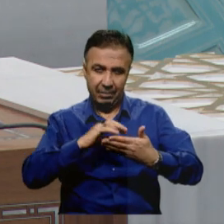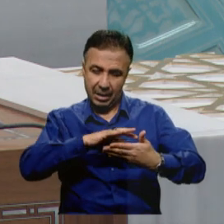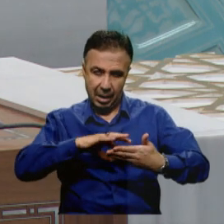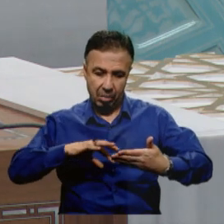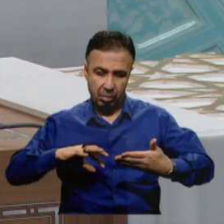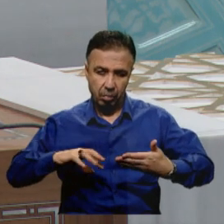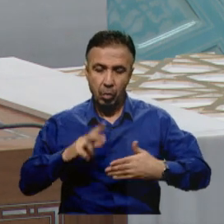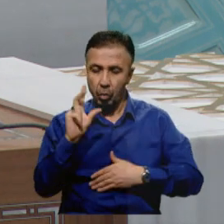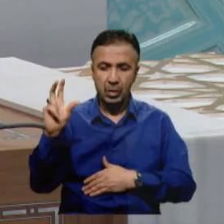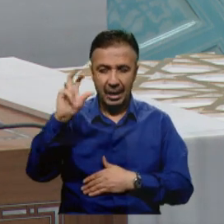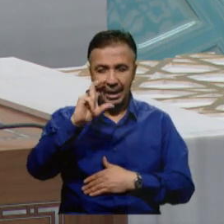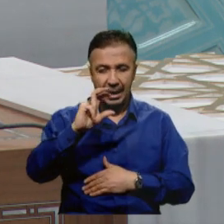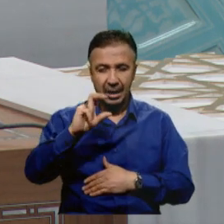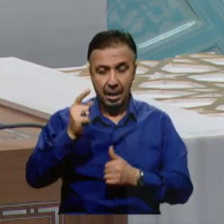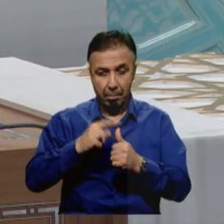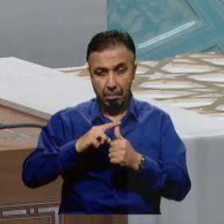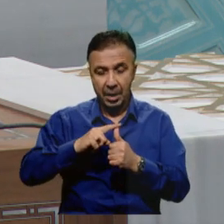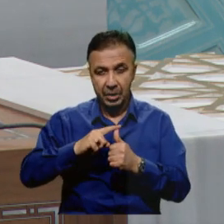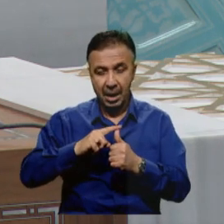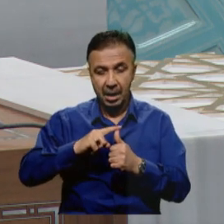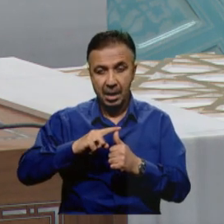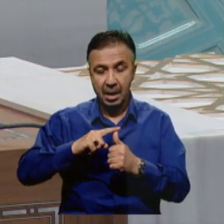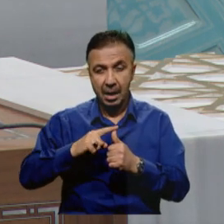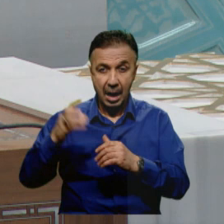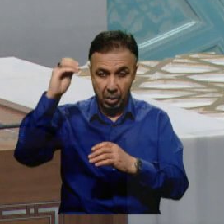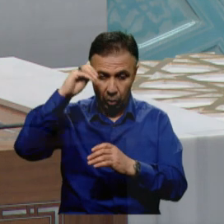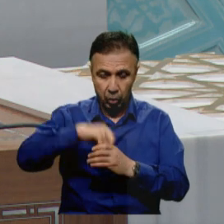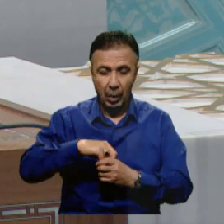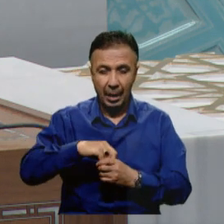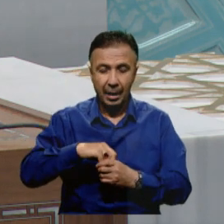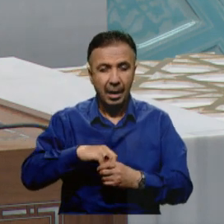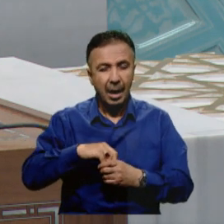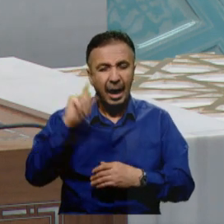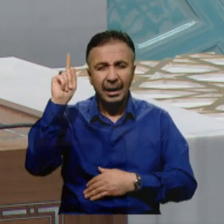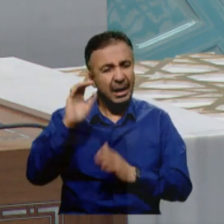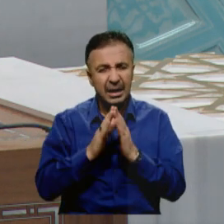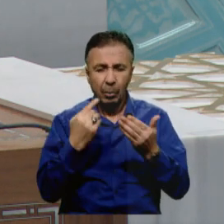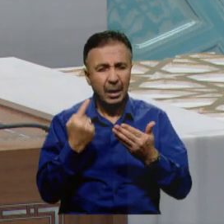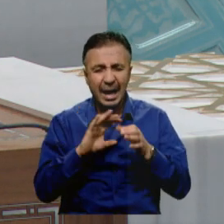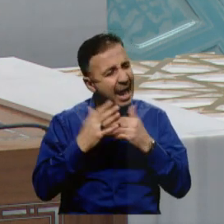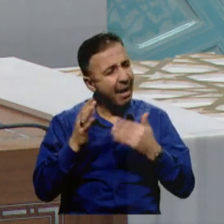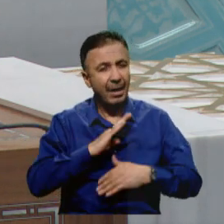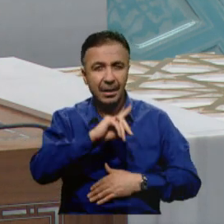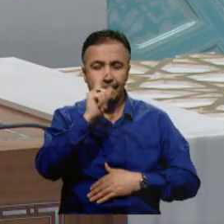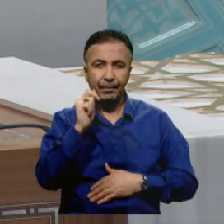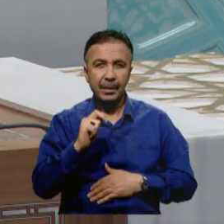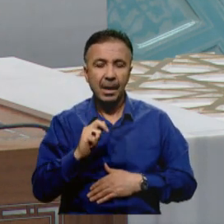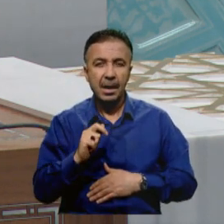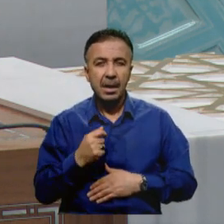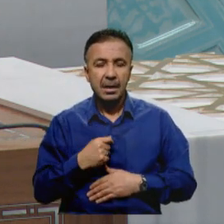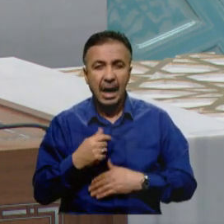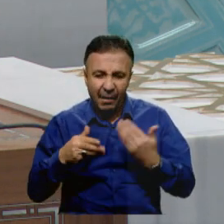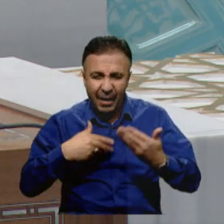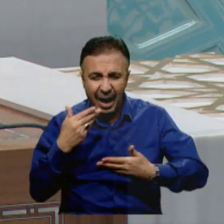edin. Baştan sonra Rabbimizin kitabında ne var? Yani Kur'an-ı Kerim, evet vaazlarda, belli